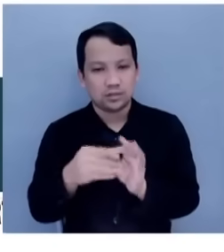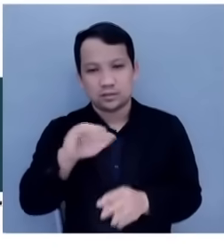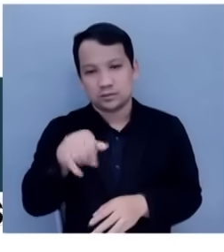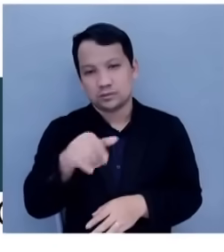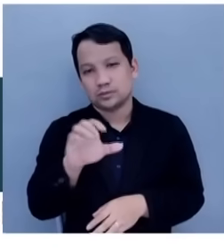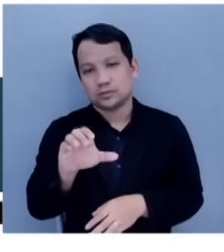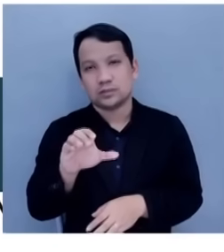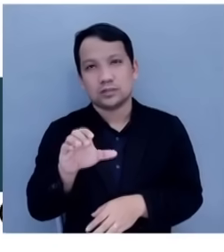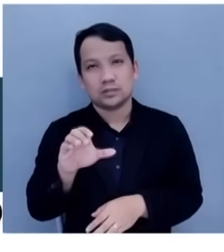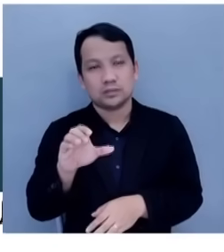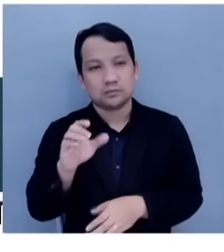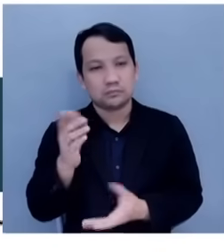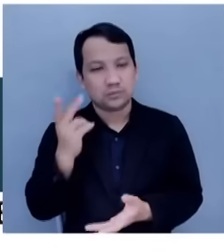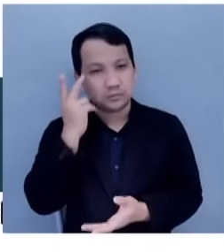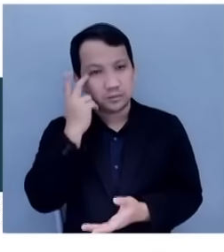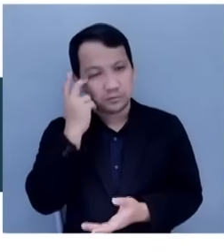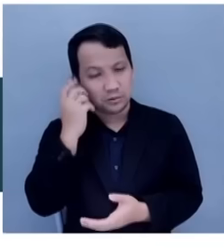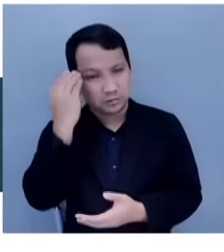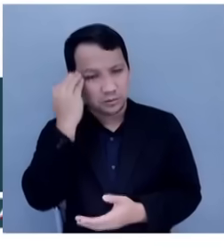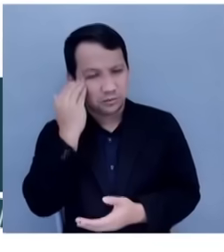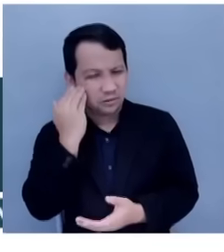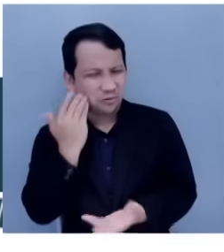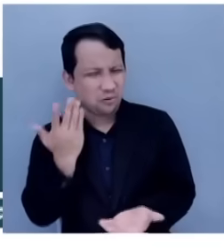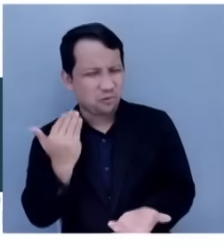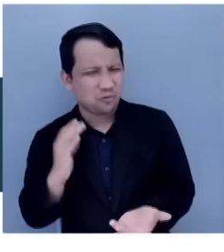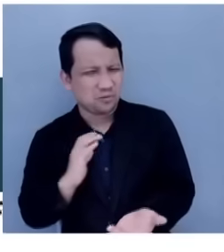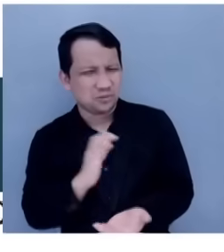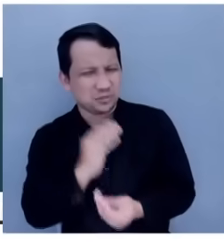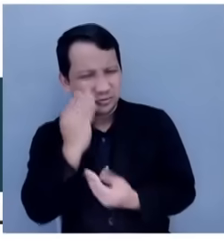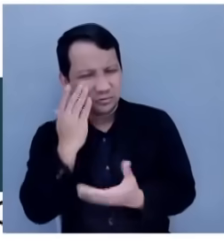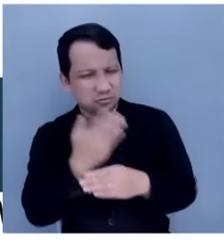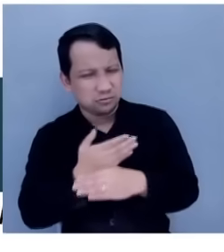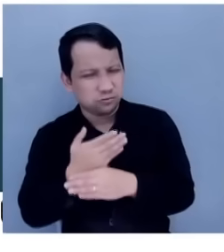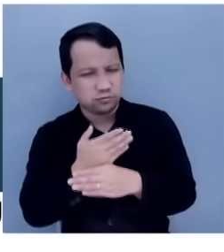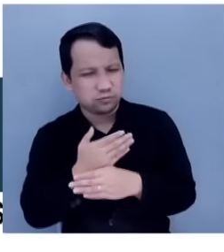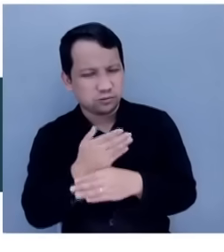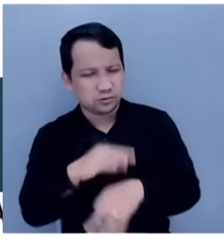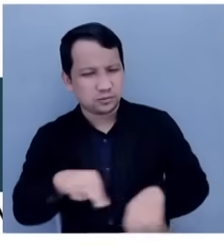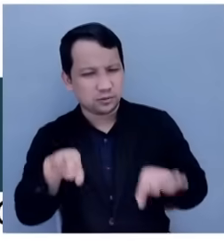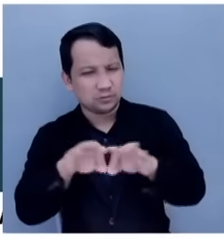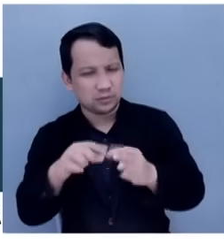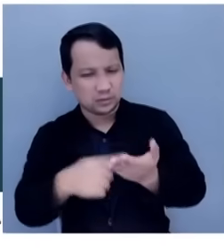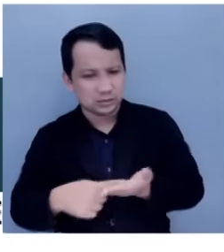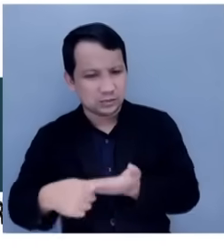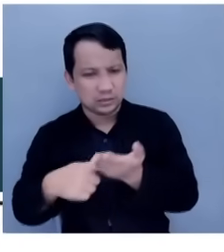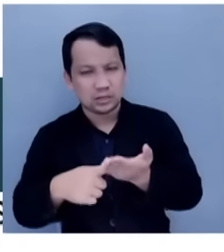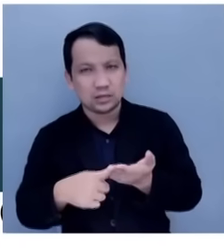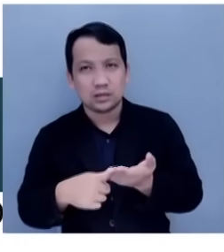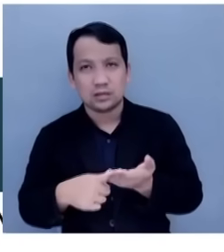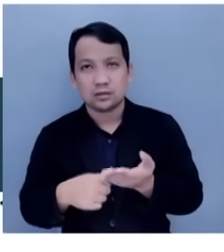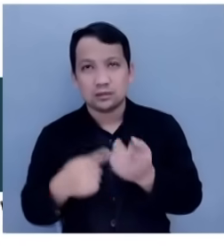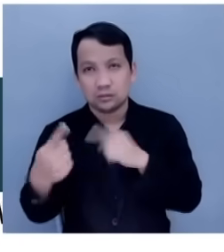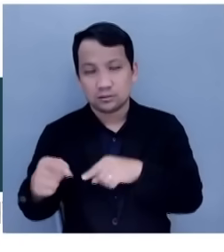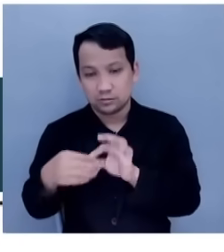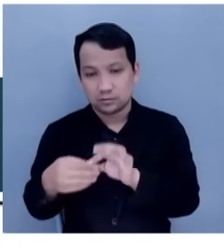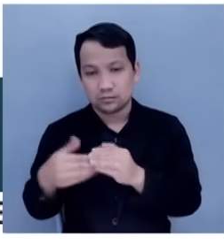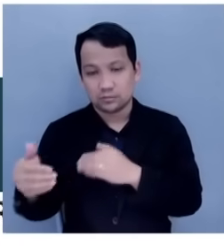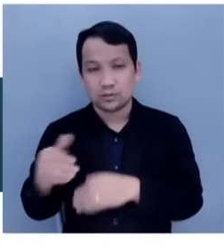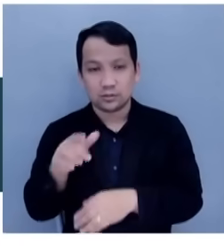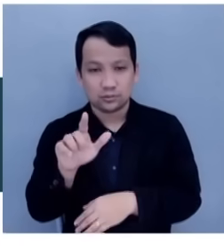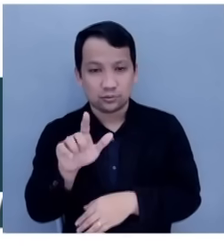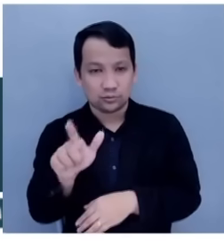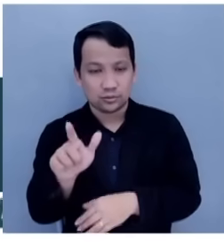Mm-hmm. Congresswoman, why should the public care? Ito pong pinag-uusapan natin ay nangyari po noong